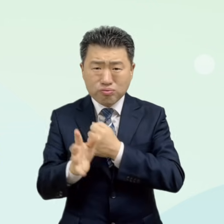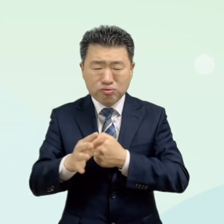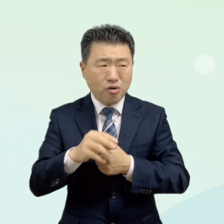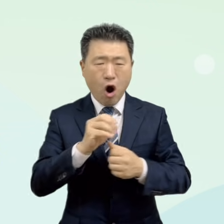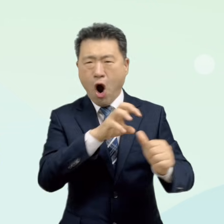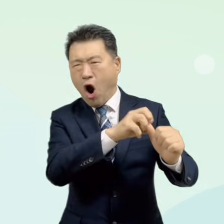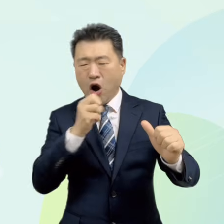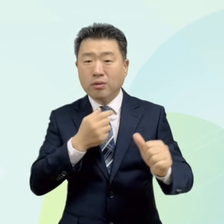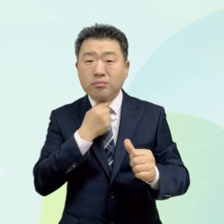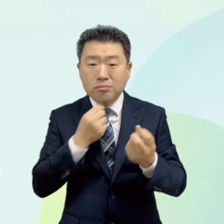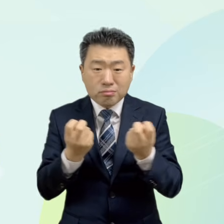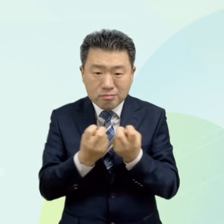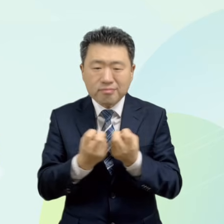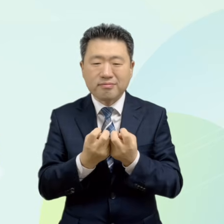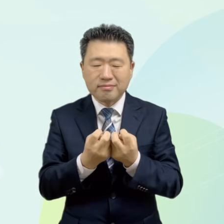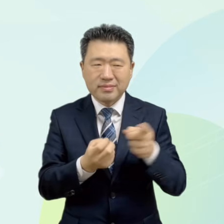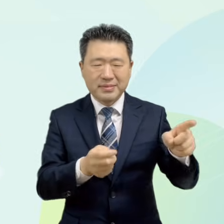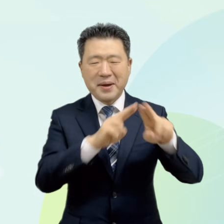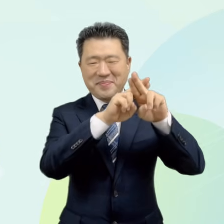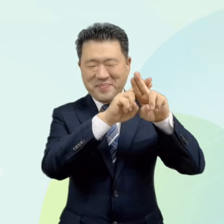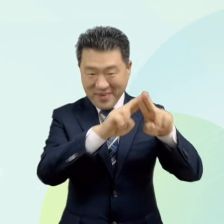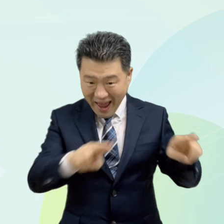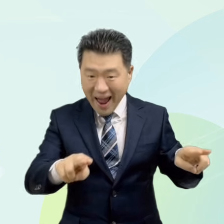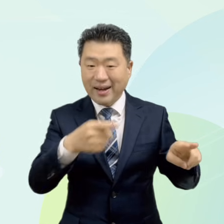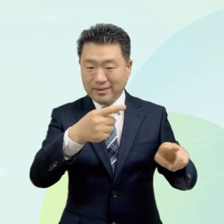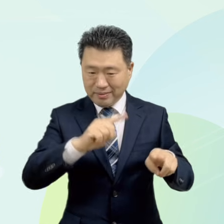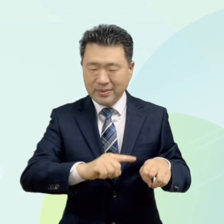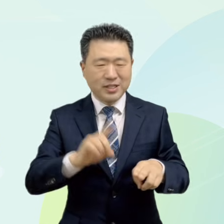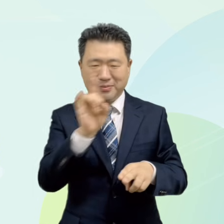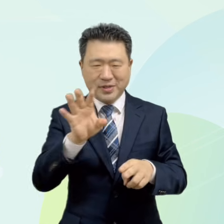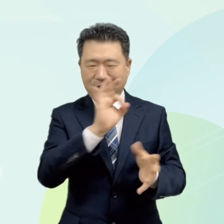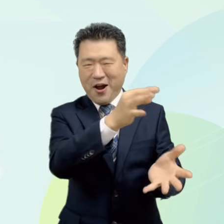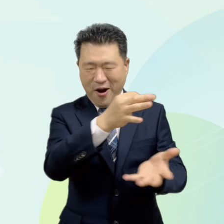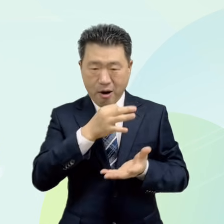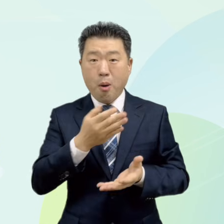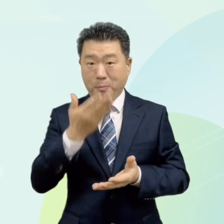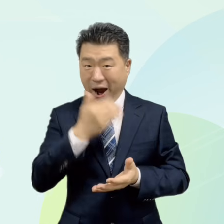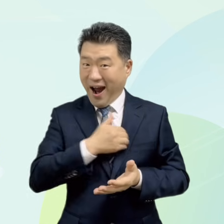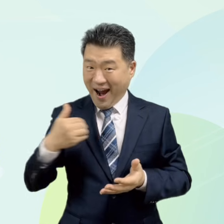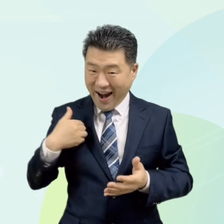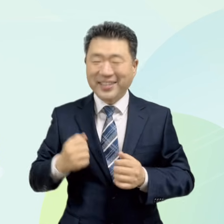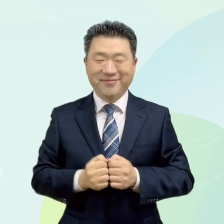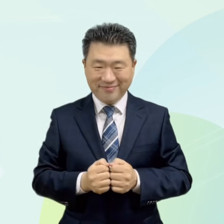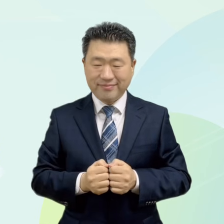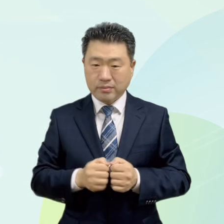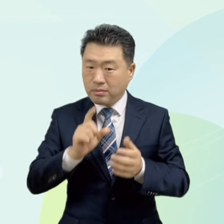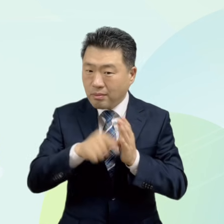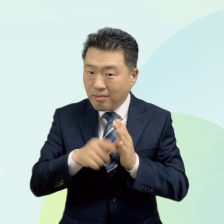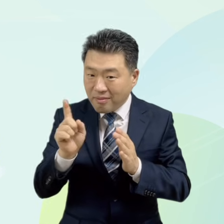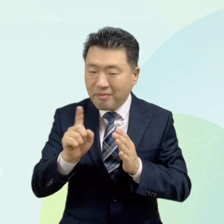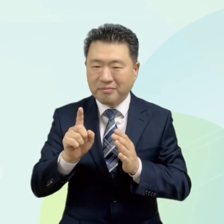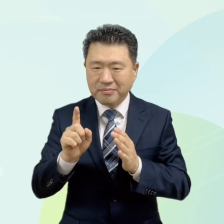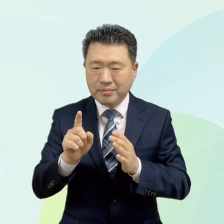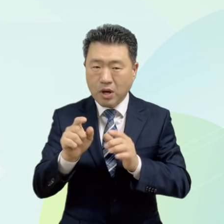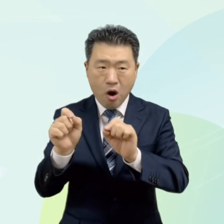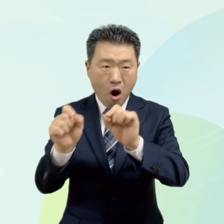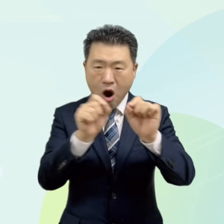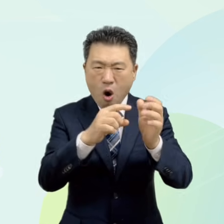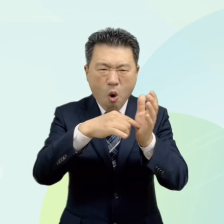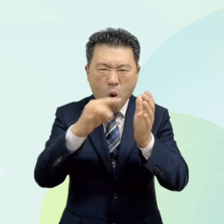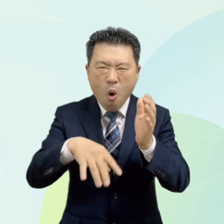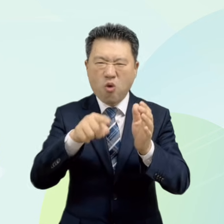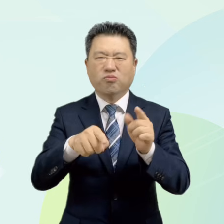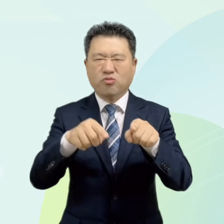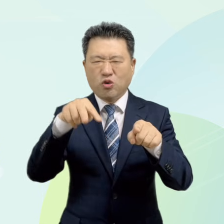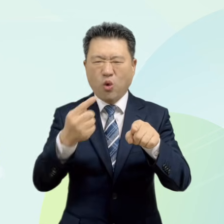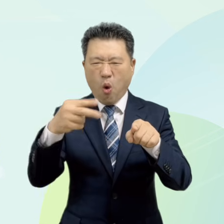인출을 하려면 IRP 계좌를 해지해서 일시금으로 받을 수 있는데요. 이때 이연된